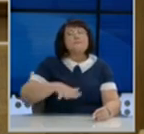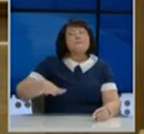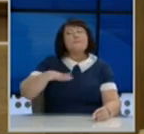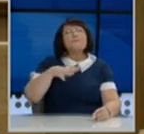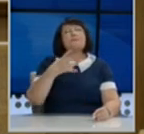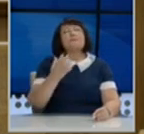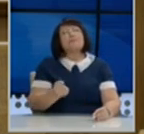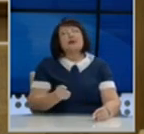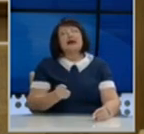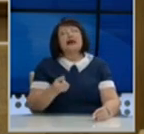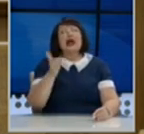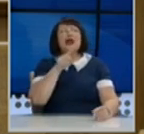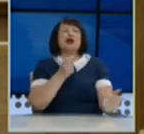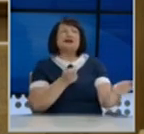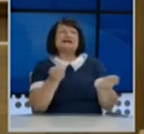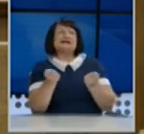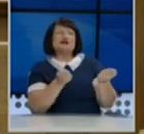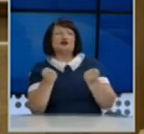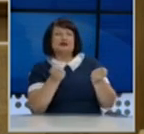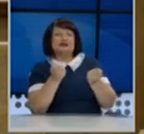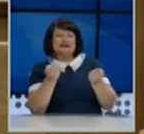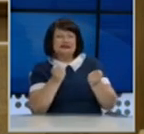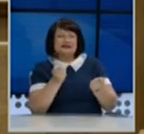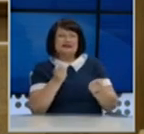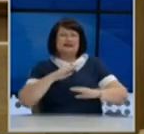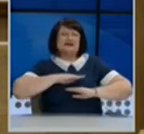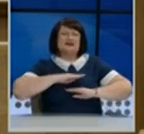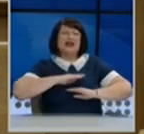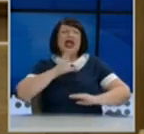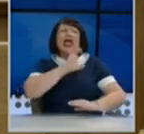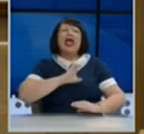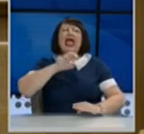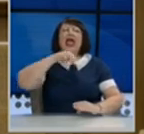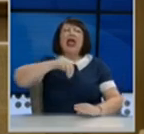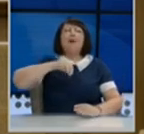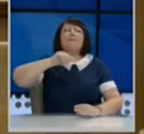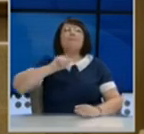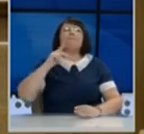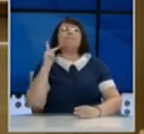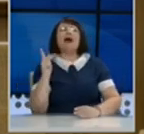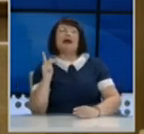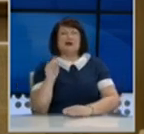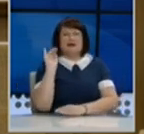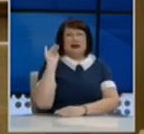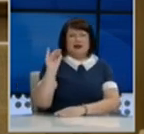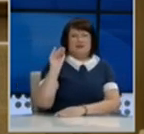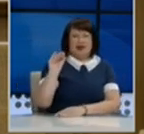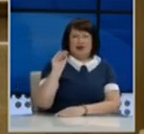και ένα συντονιστής της ΕΜΑΚ, ο οποίος ειδοποιήθηκε